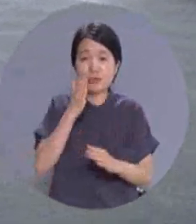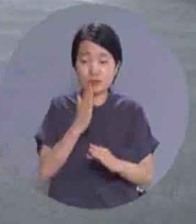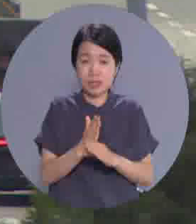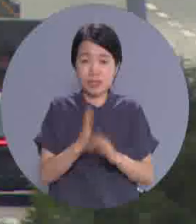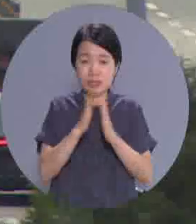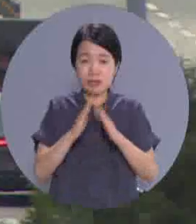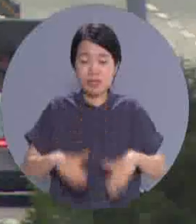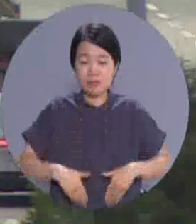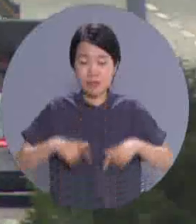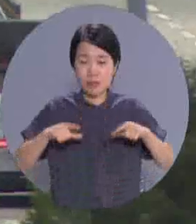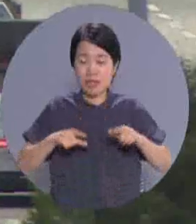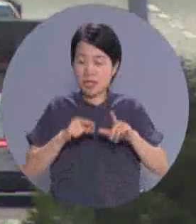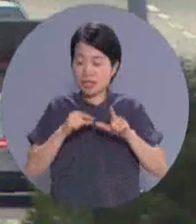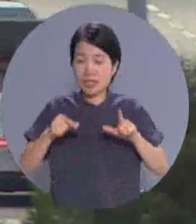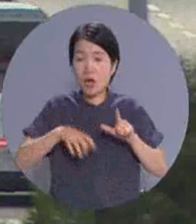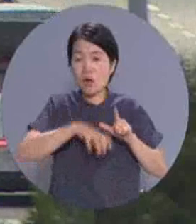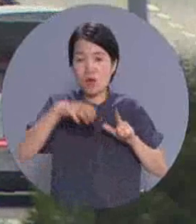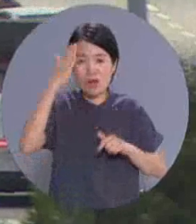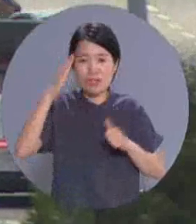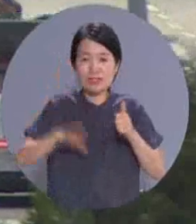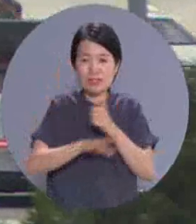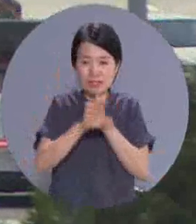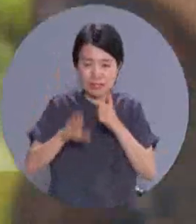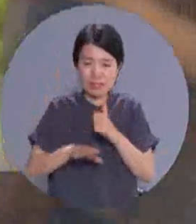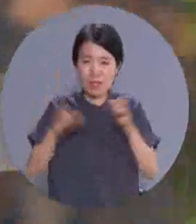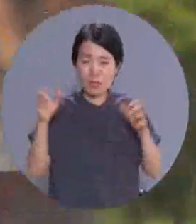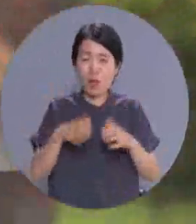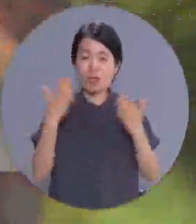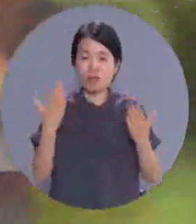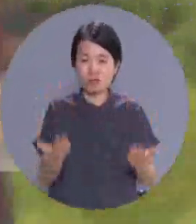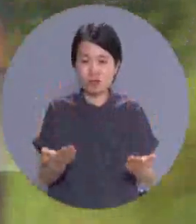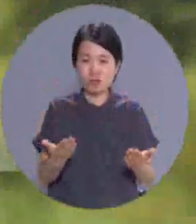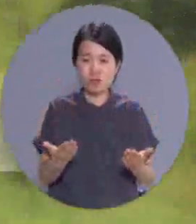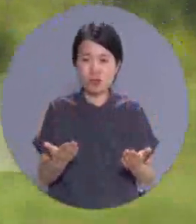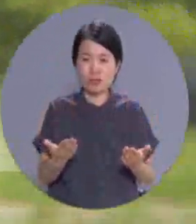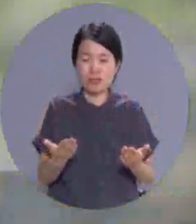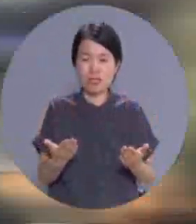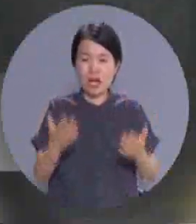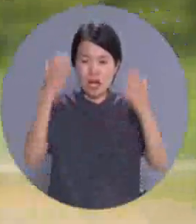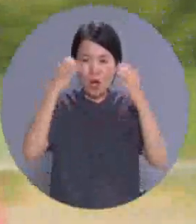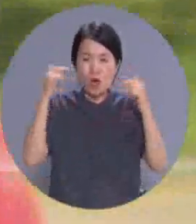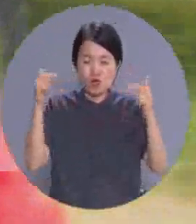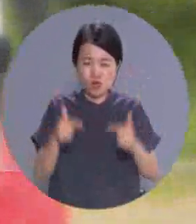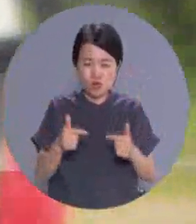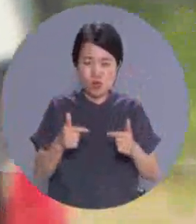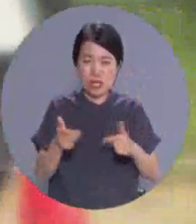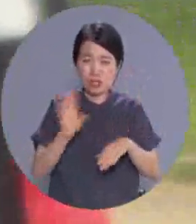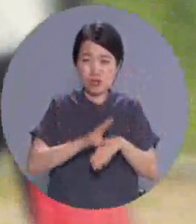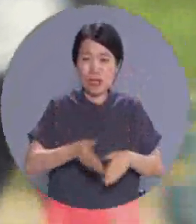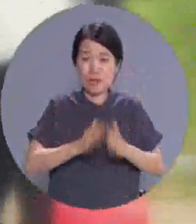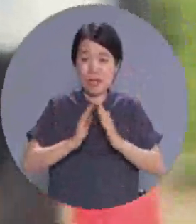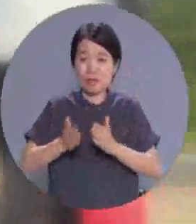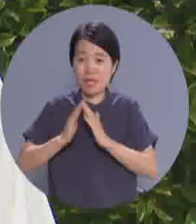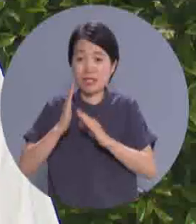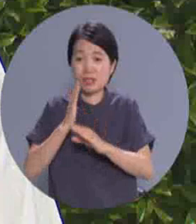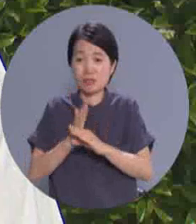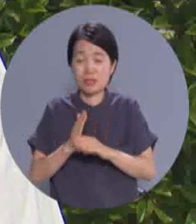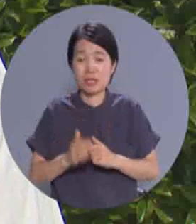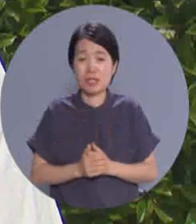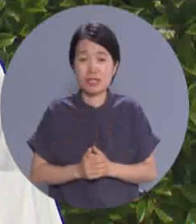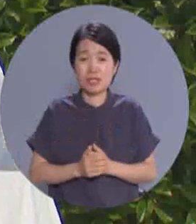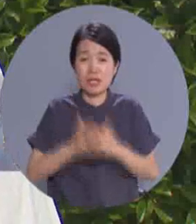전라남도와 일산시군은 그늘막과 그린통합 쉼터 등 폭염 저감시설을 추가로 설치하고 있습니다 수분